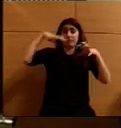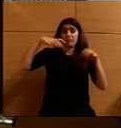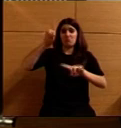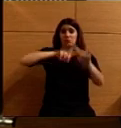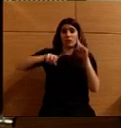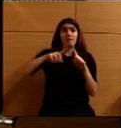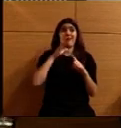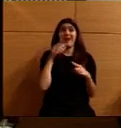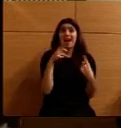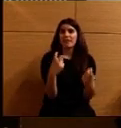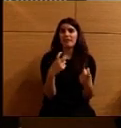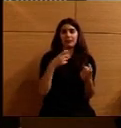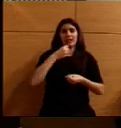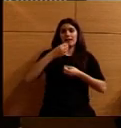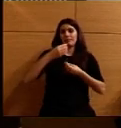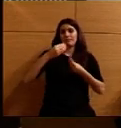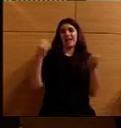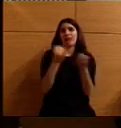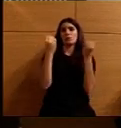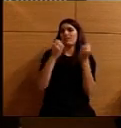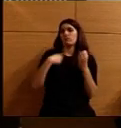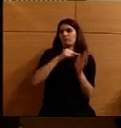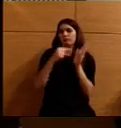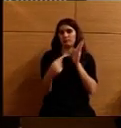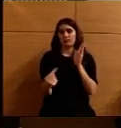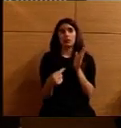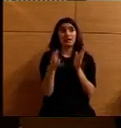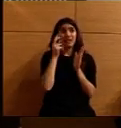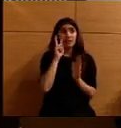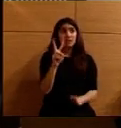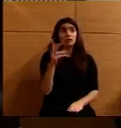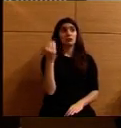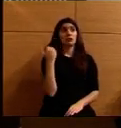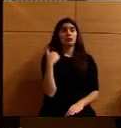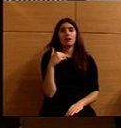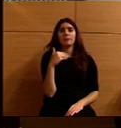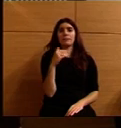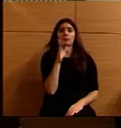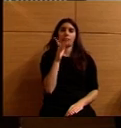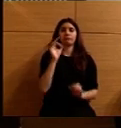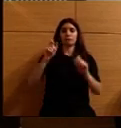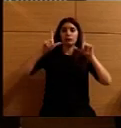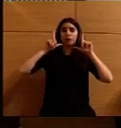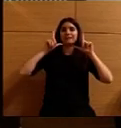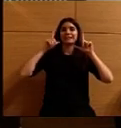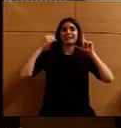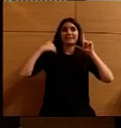actuació immediata per a tornar a la normalitat. Estem presenciant o sent protagonistes en els últims